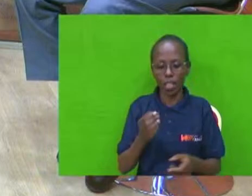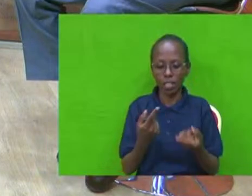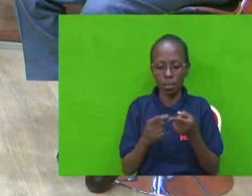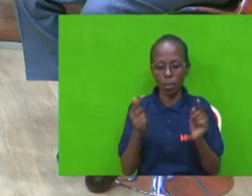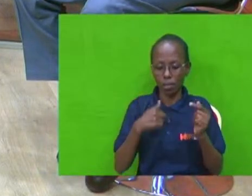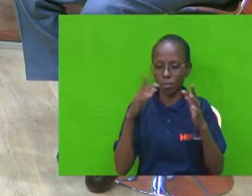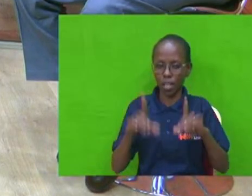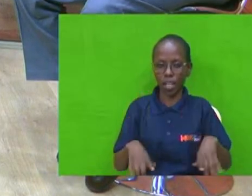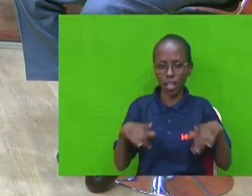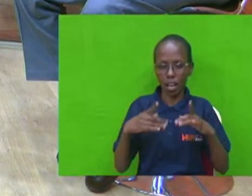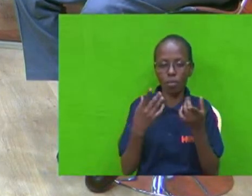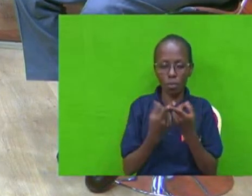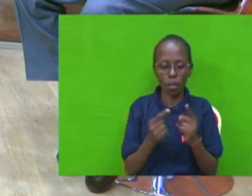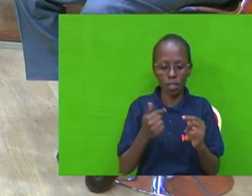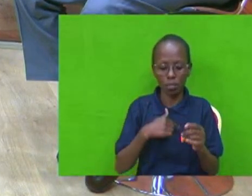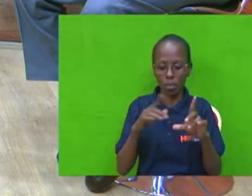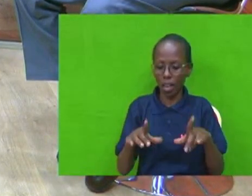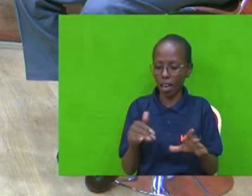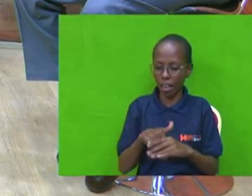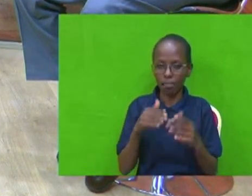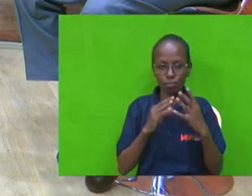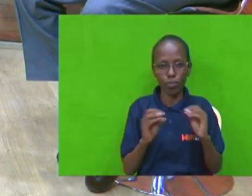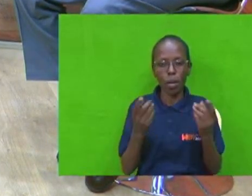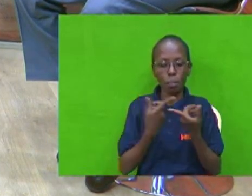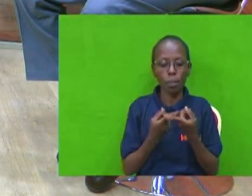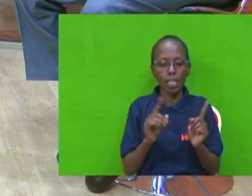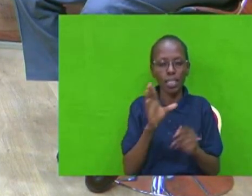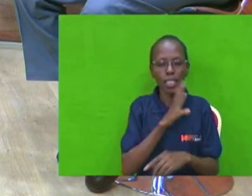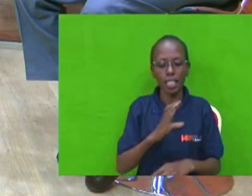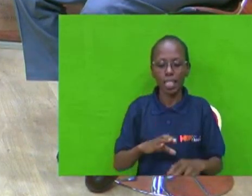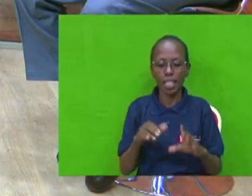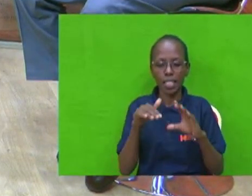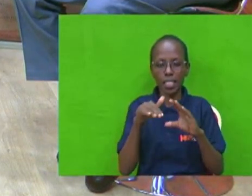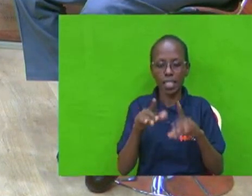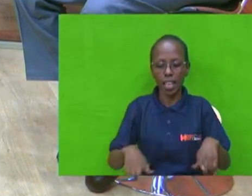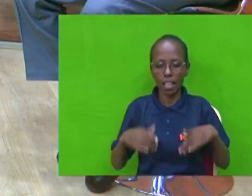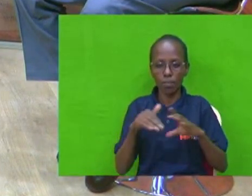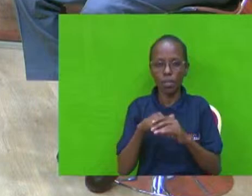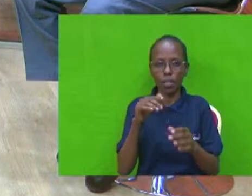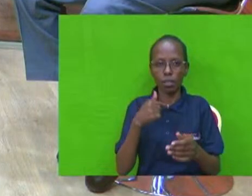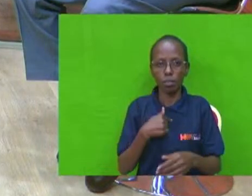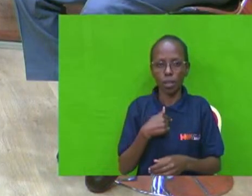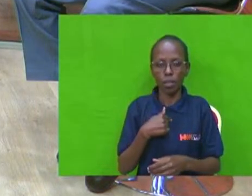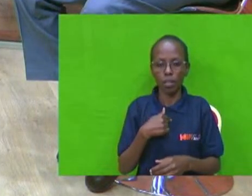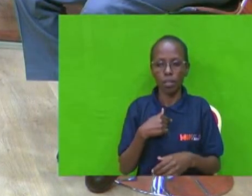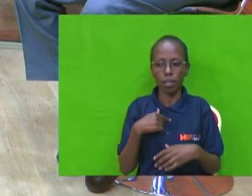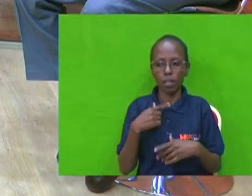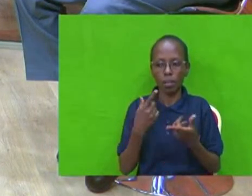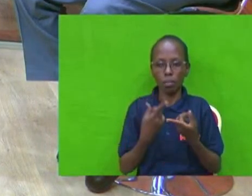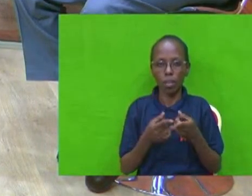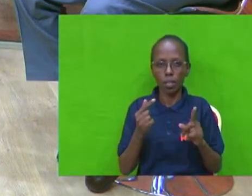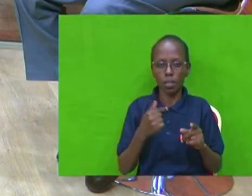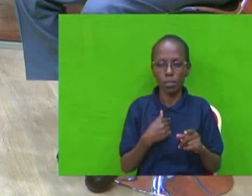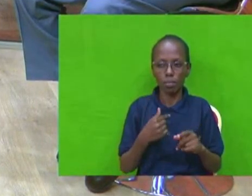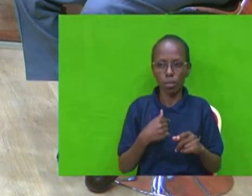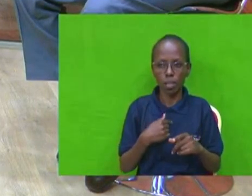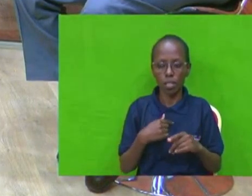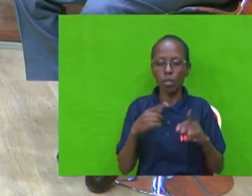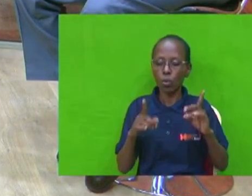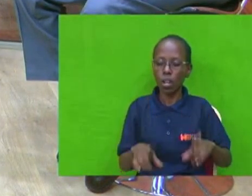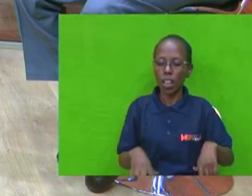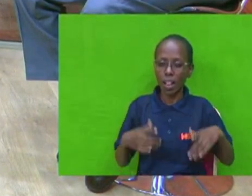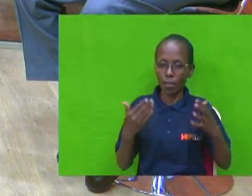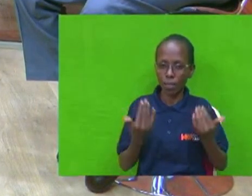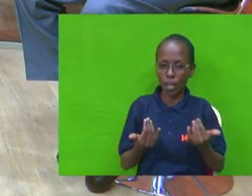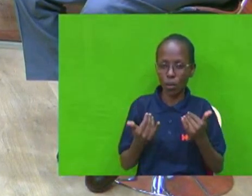hai. Wala si mimi tena bali Kristo yu hai ndani yangu. Na wai nilio nao sasa